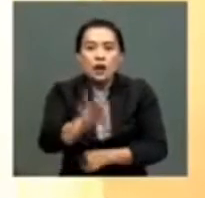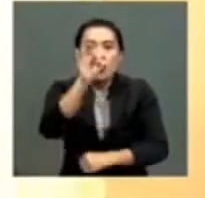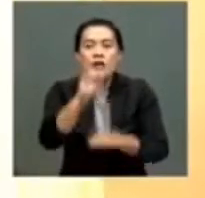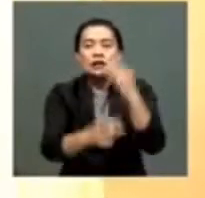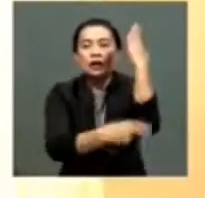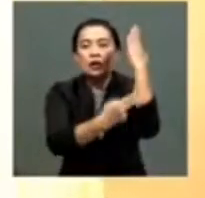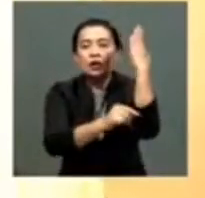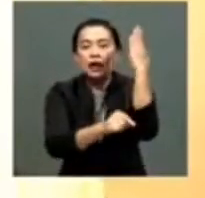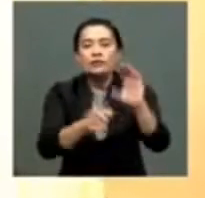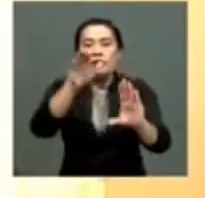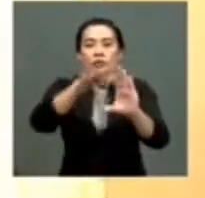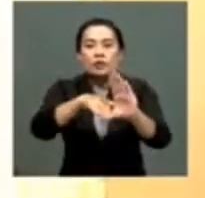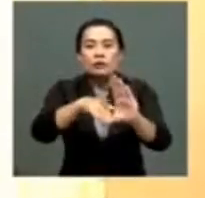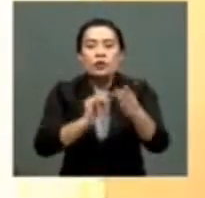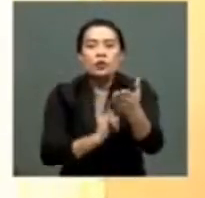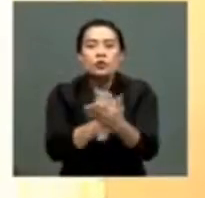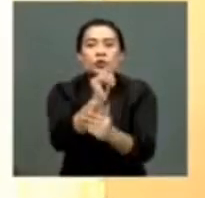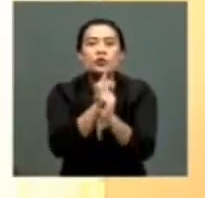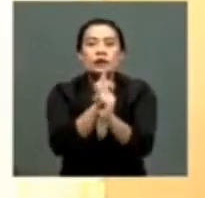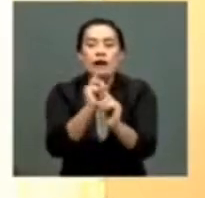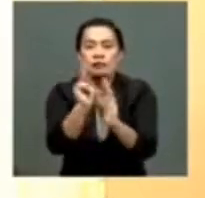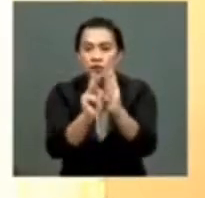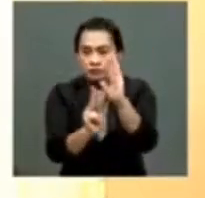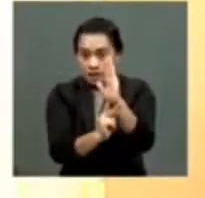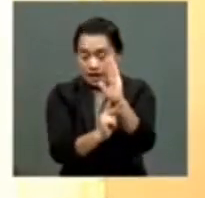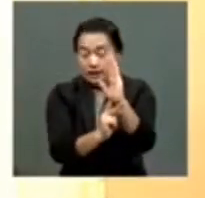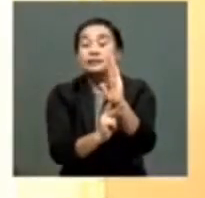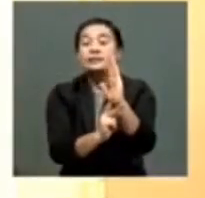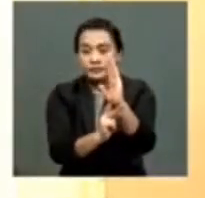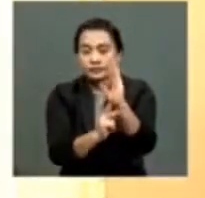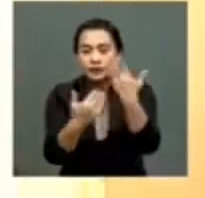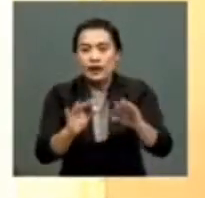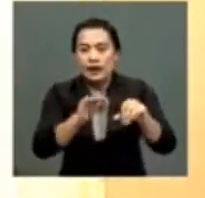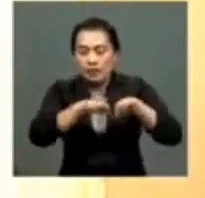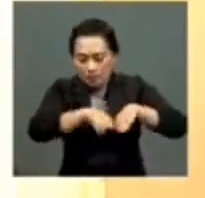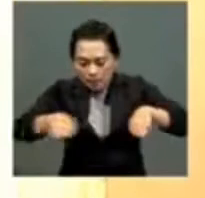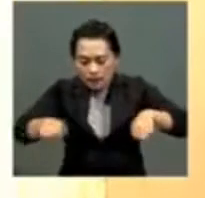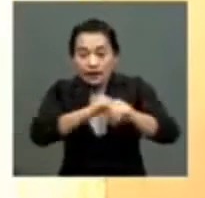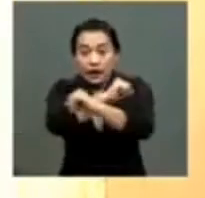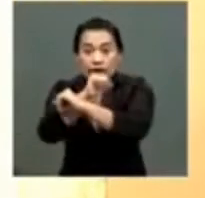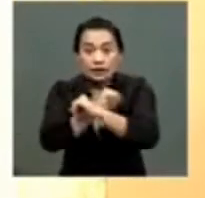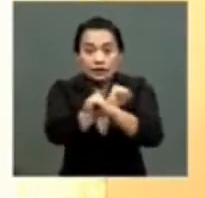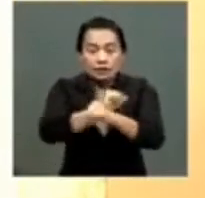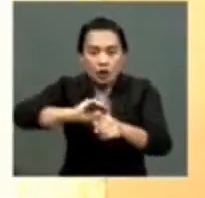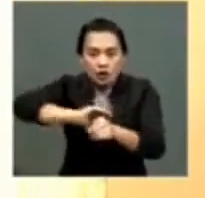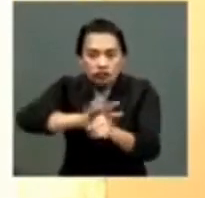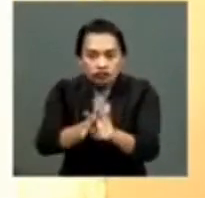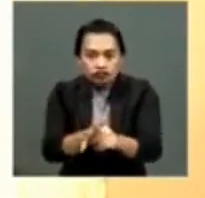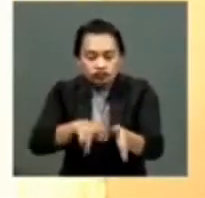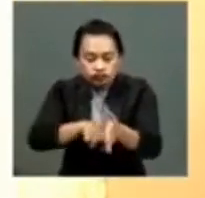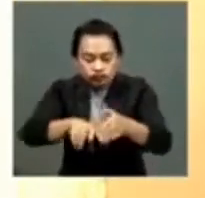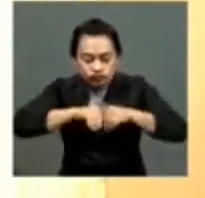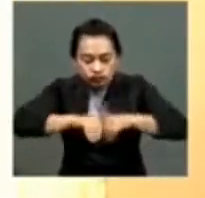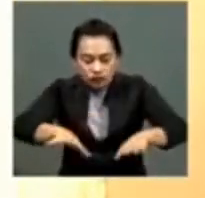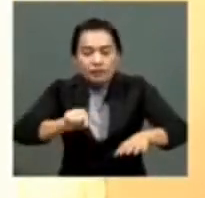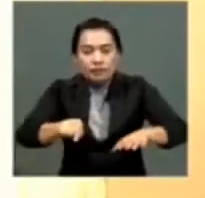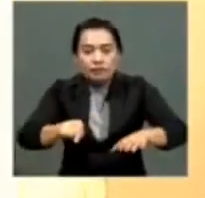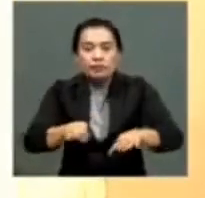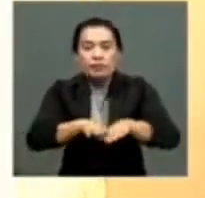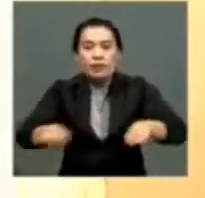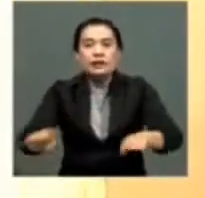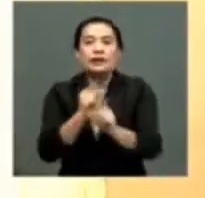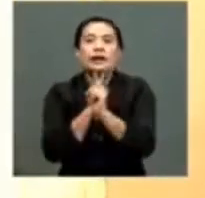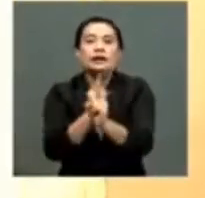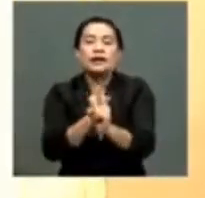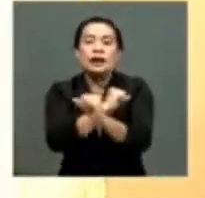ที่ขึ้นทะเบียนถูกต้องตามกฎหมายและมีมาตรการในการป้องกันการแพร่ระบาดของสถานการณ์โควิดอีกด้วยนะครับ